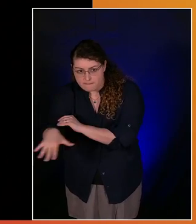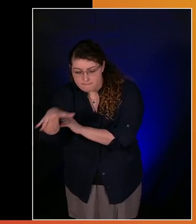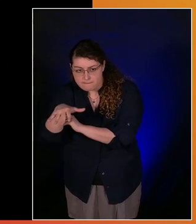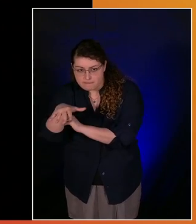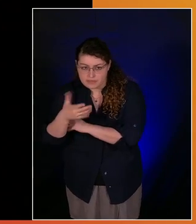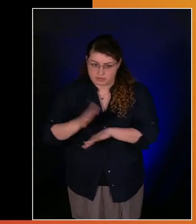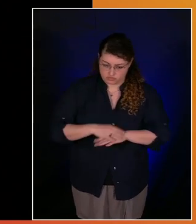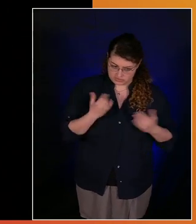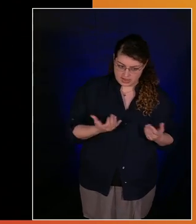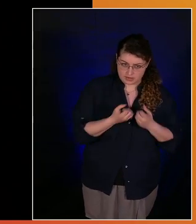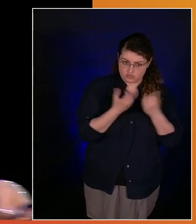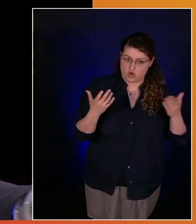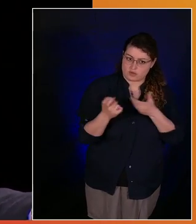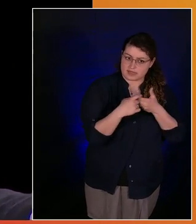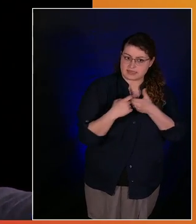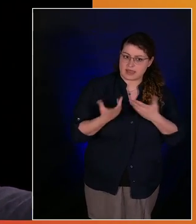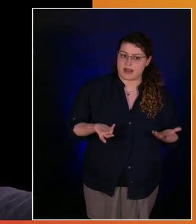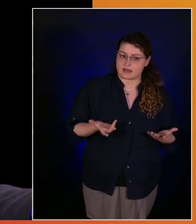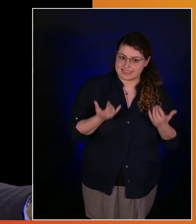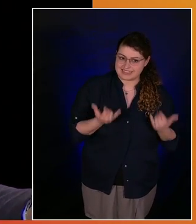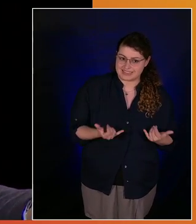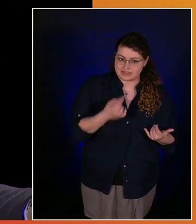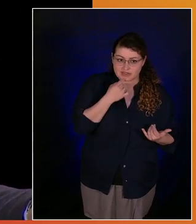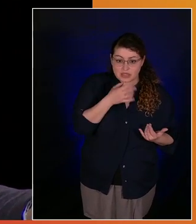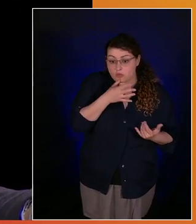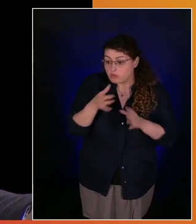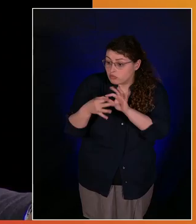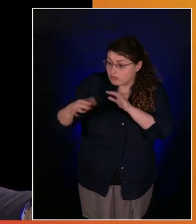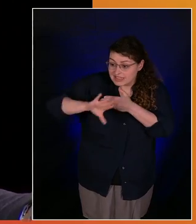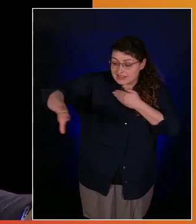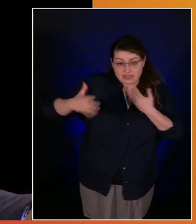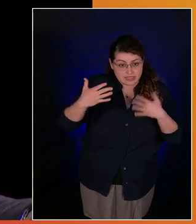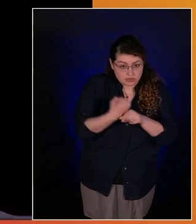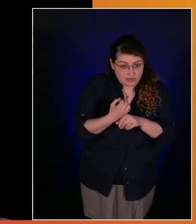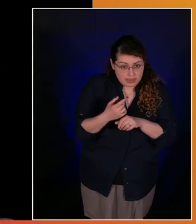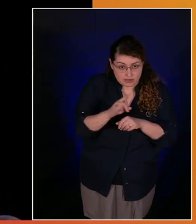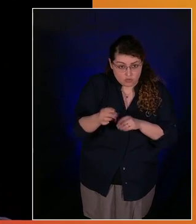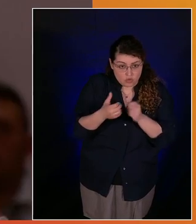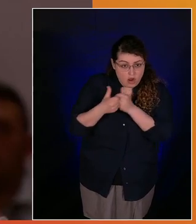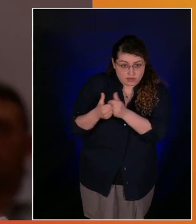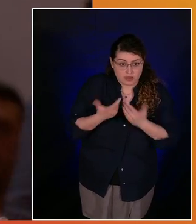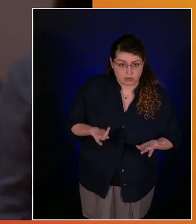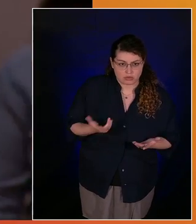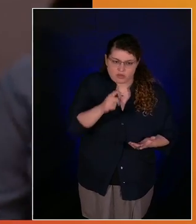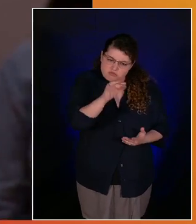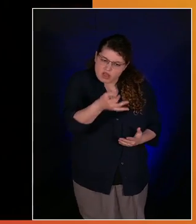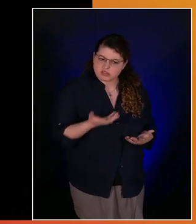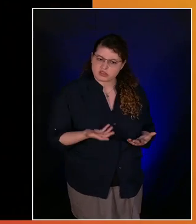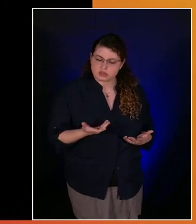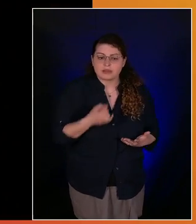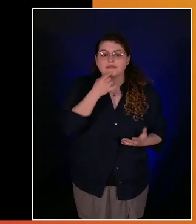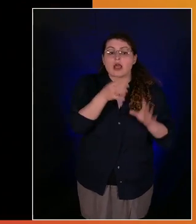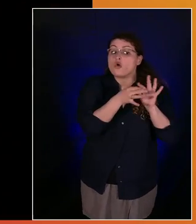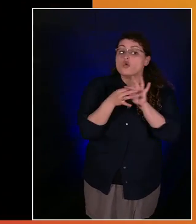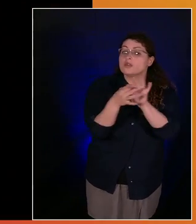intersyndical oui ben ça veut dire qu'on peut plus travailler avec eux quoi c'est pas poss possible donc on dit unité